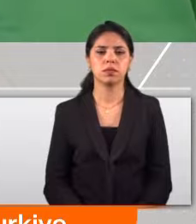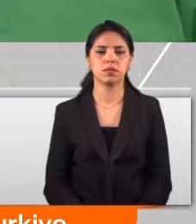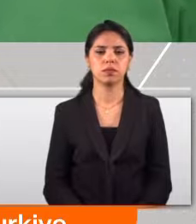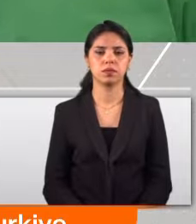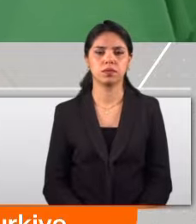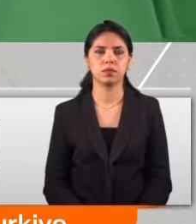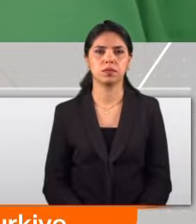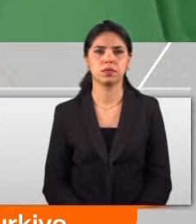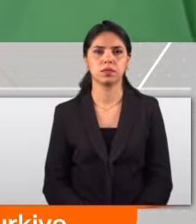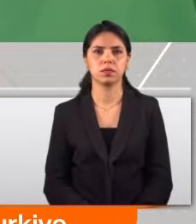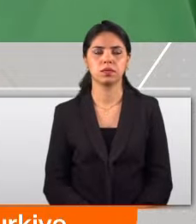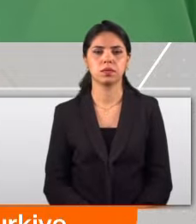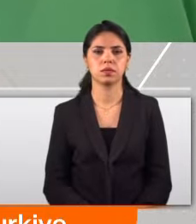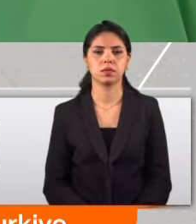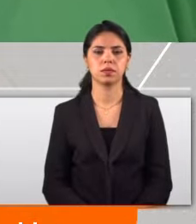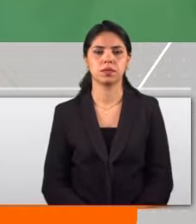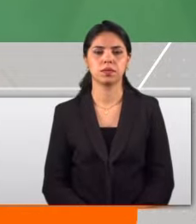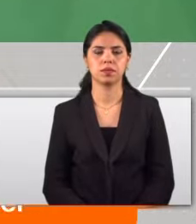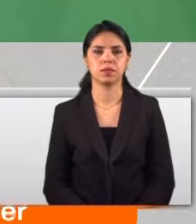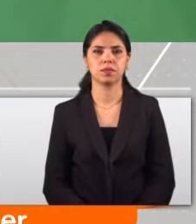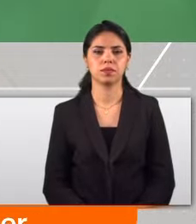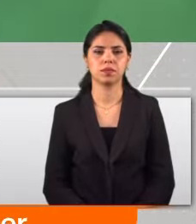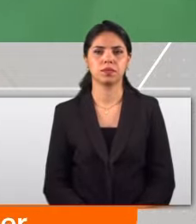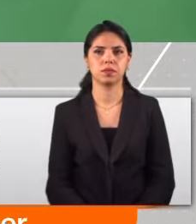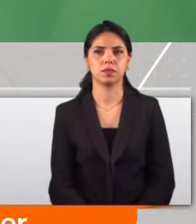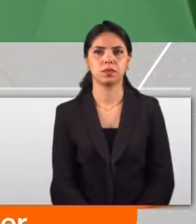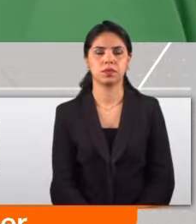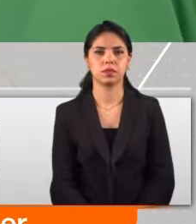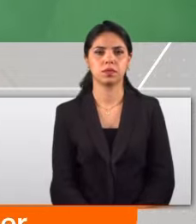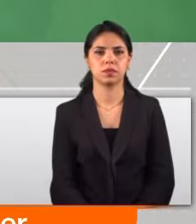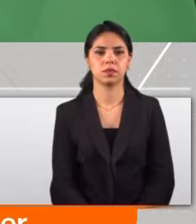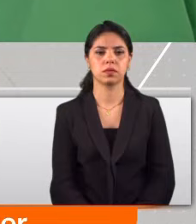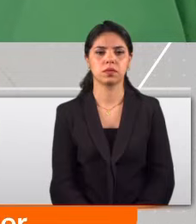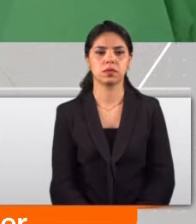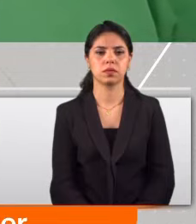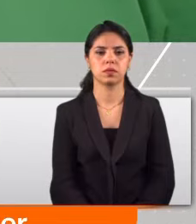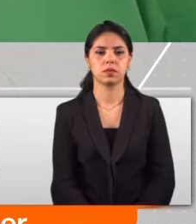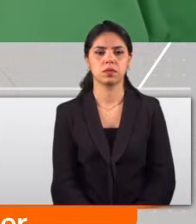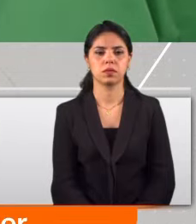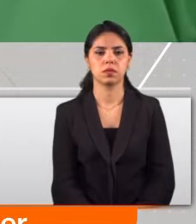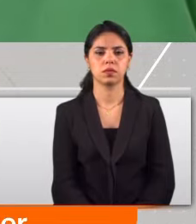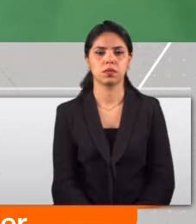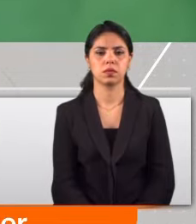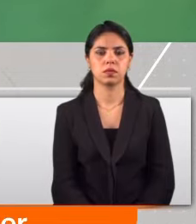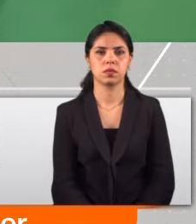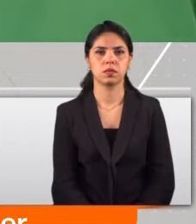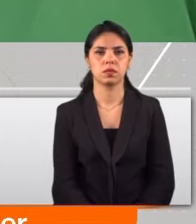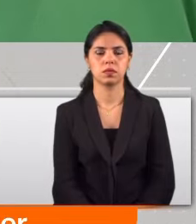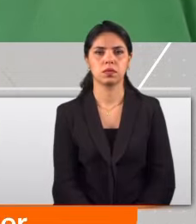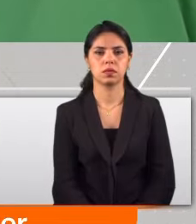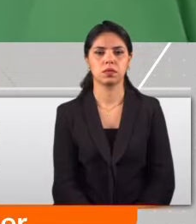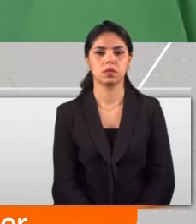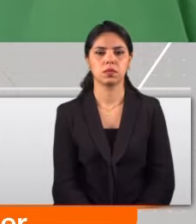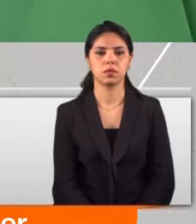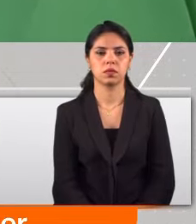girebiliyor. Bazen de kullandığımız antibiyotikler veya ilaçlarla da etkileşime girebiliyor. Yeşil sebze meyvelerle çok etkileşiyor.